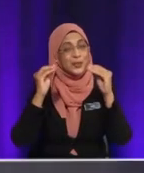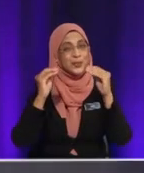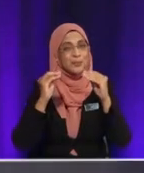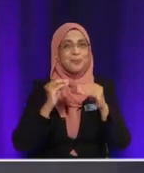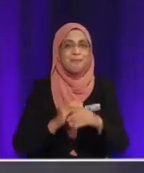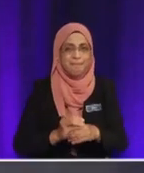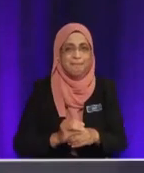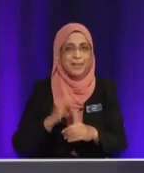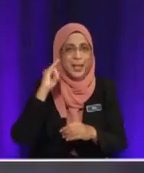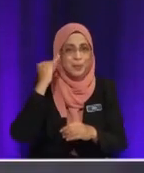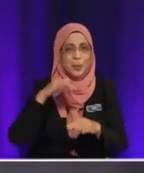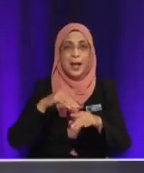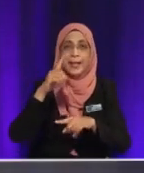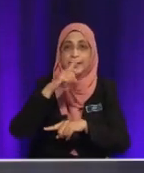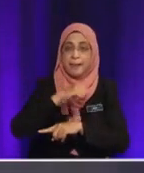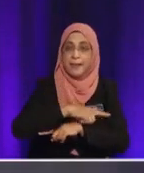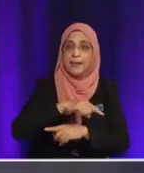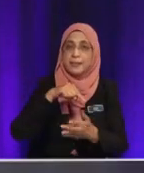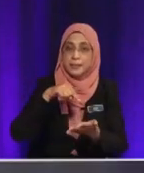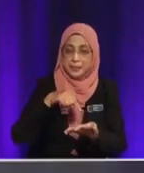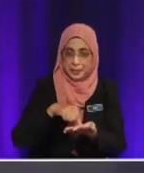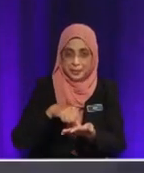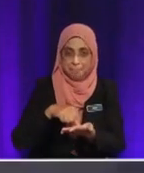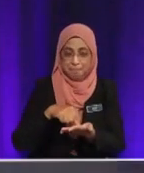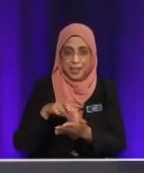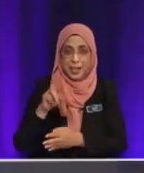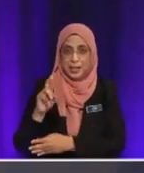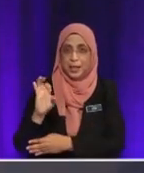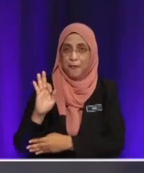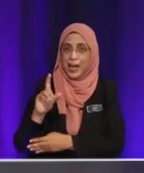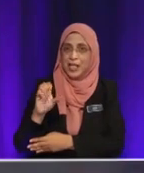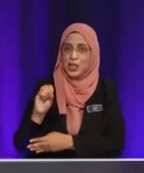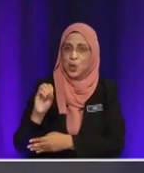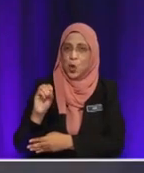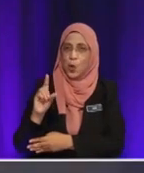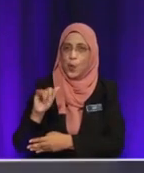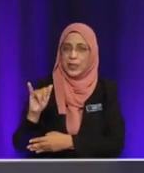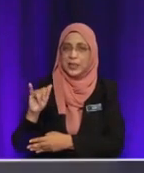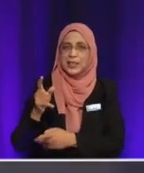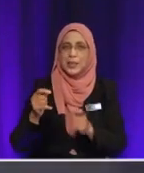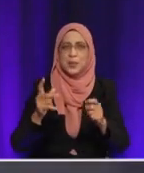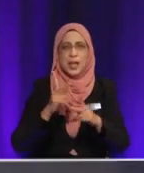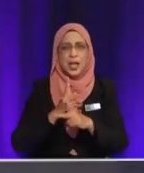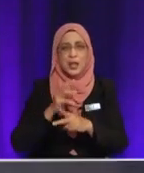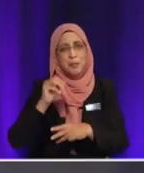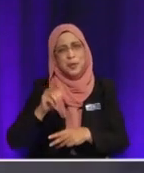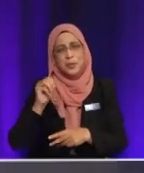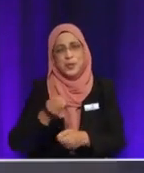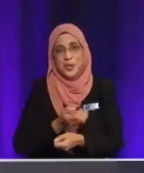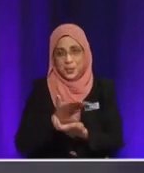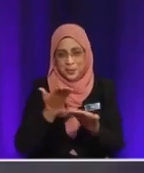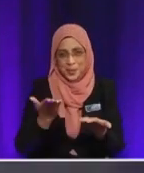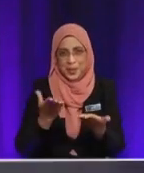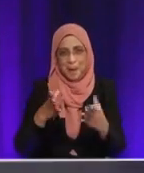ataupun topik-topik kita lah, perbincangan dengan topik-topik kita pada hari ini. Terima kasih juga kepada semua murid-murid yang setia menonton kami hingga ke